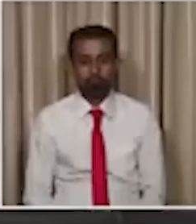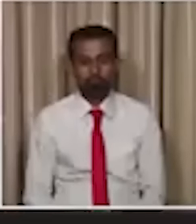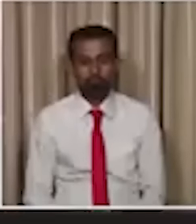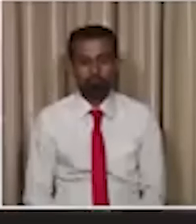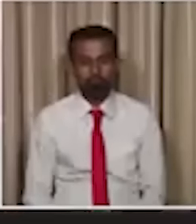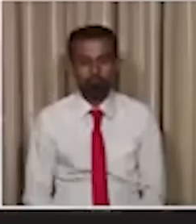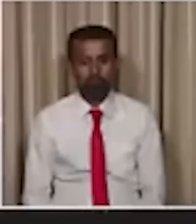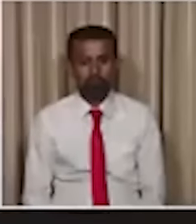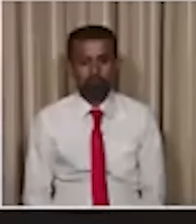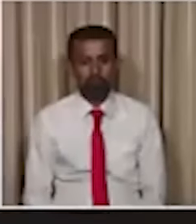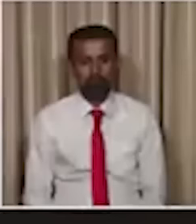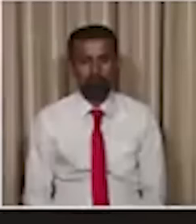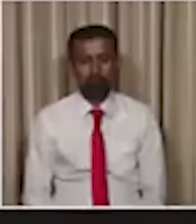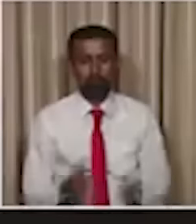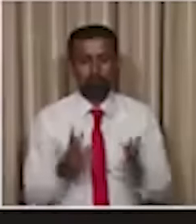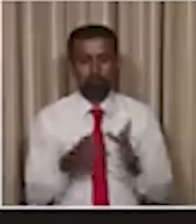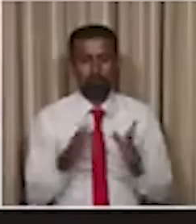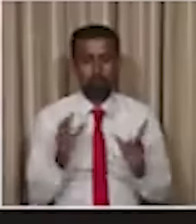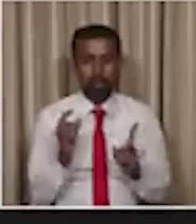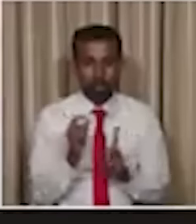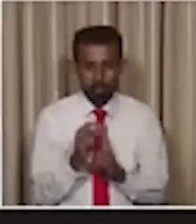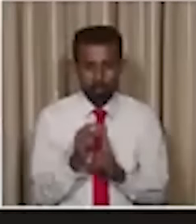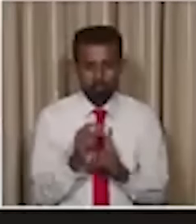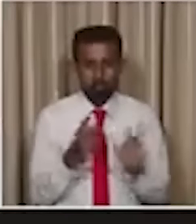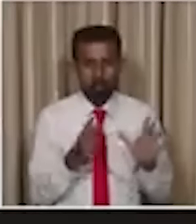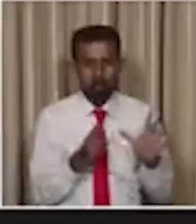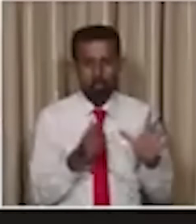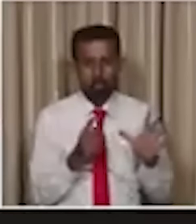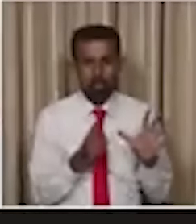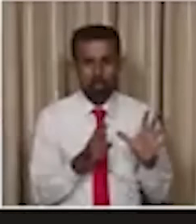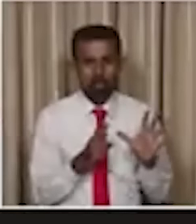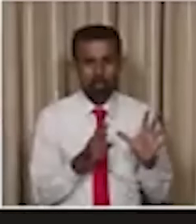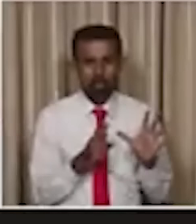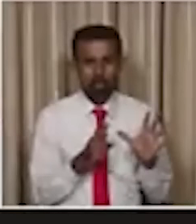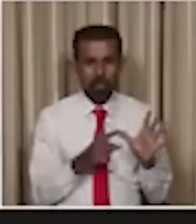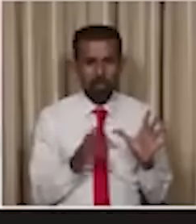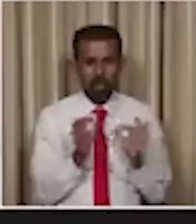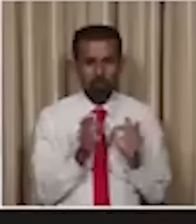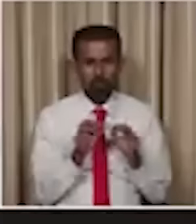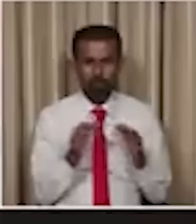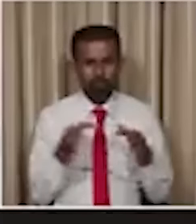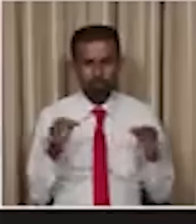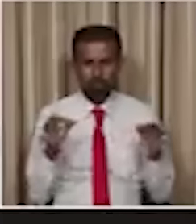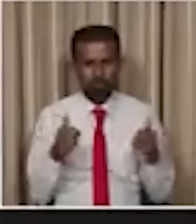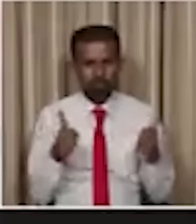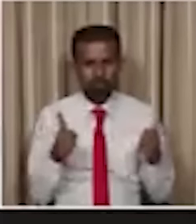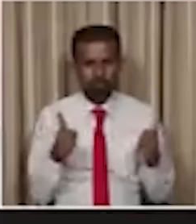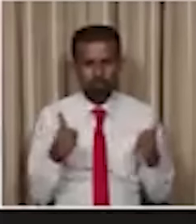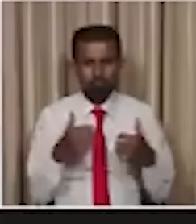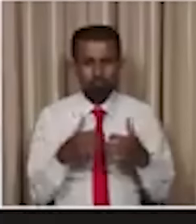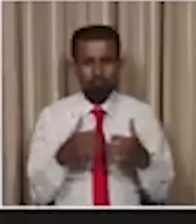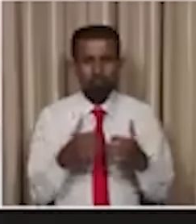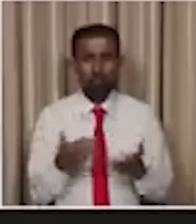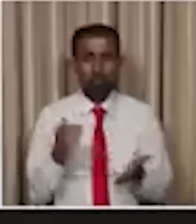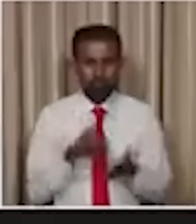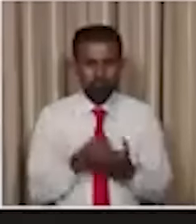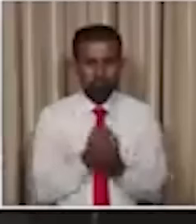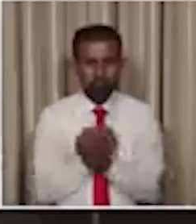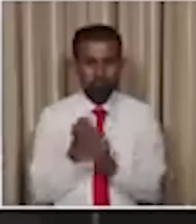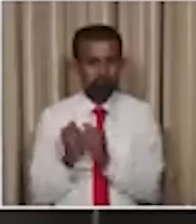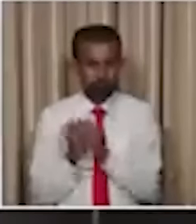මෙතුමා එතකොට දැන් IP අබුබකර් නිර්දෝෂී නම් එතුමාව ආයමත් පොලිස්